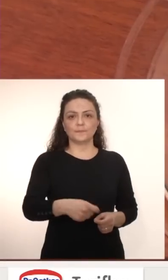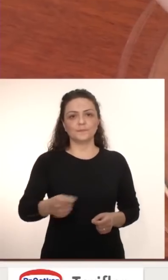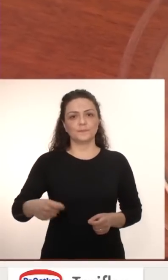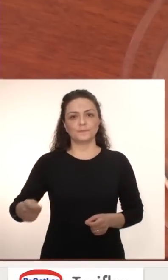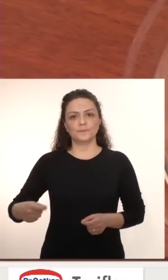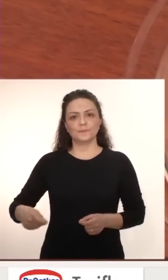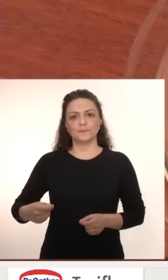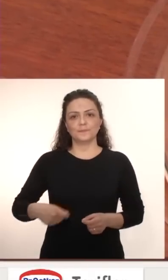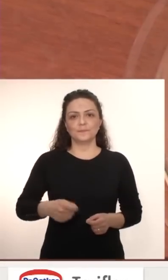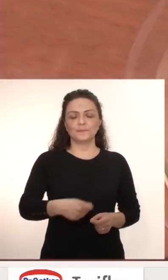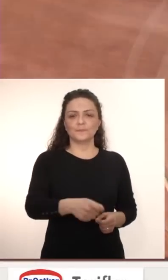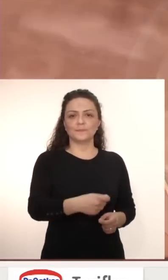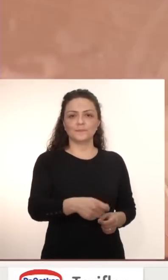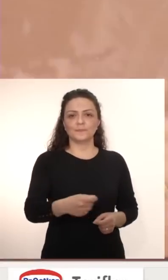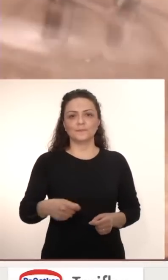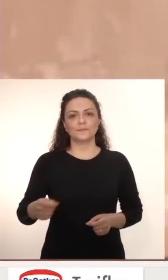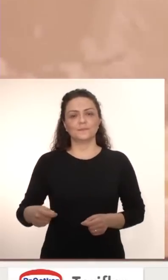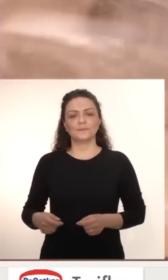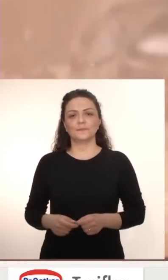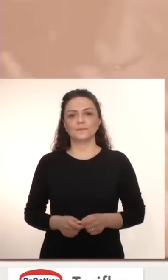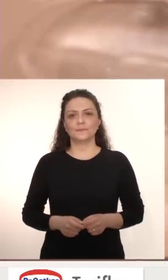Çırpın.